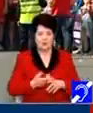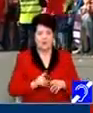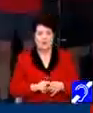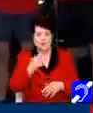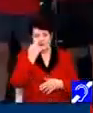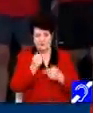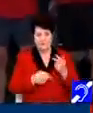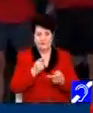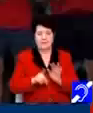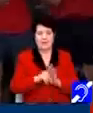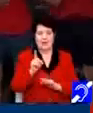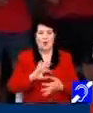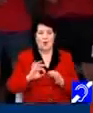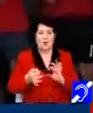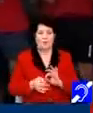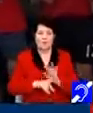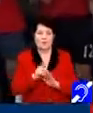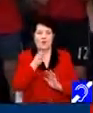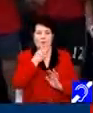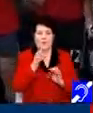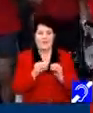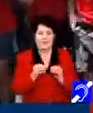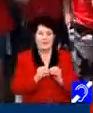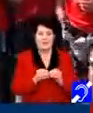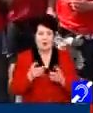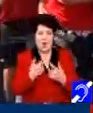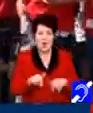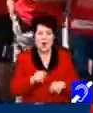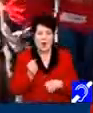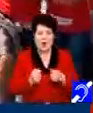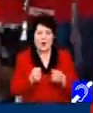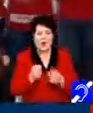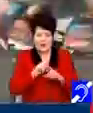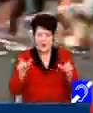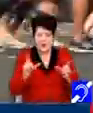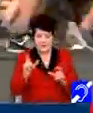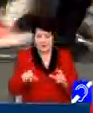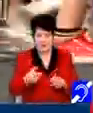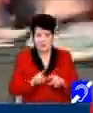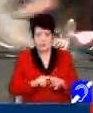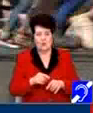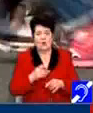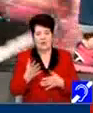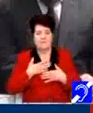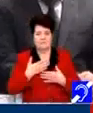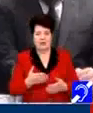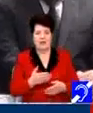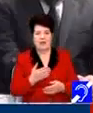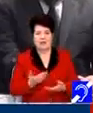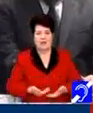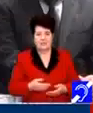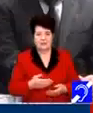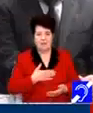Startul tradiționalei curse olimpice va fi dat la orele 10. Organizatorii speră astfel să încurajeze oamenii la o viață mai activă.